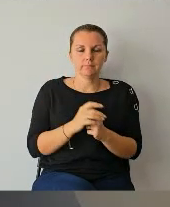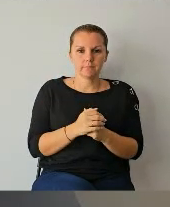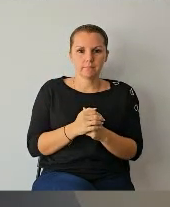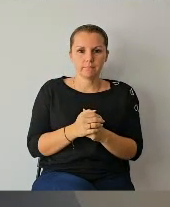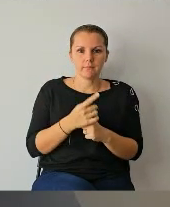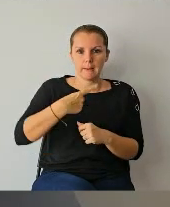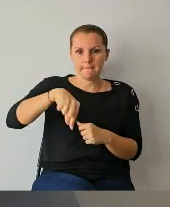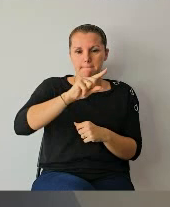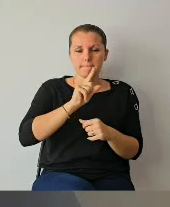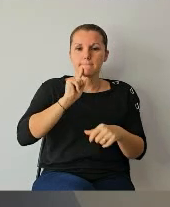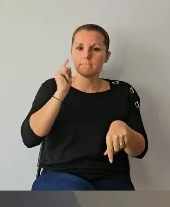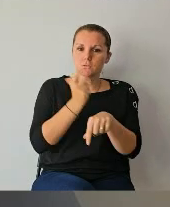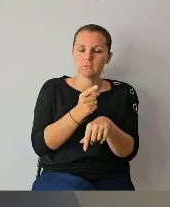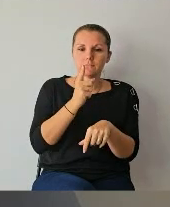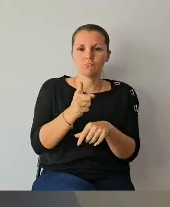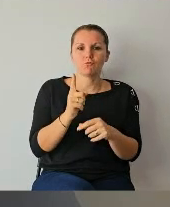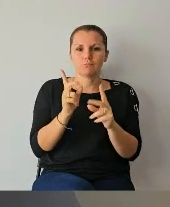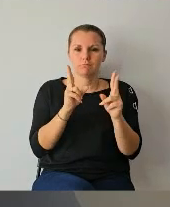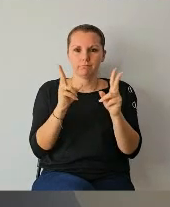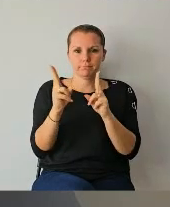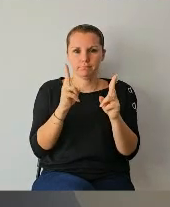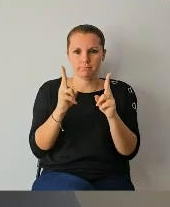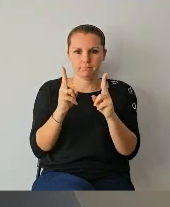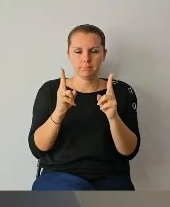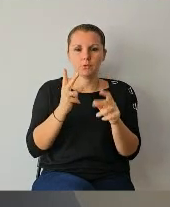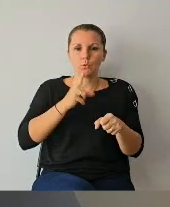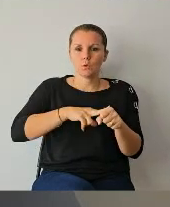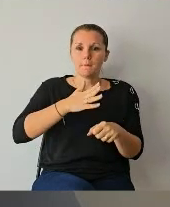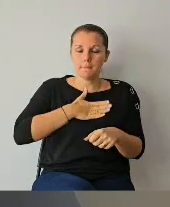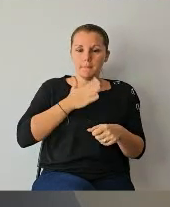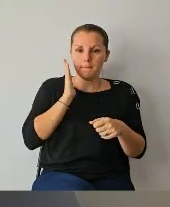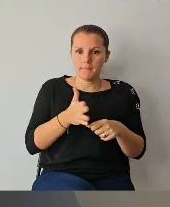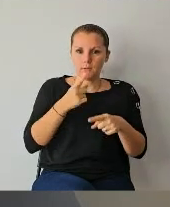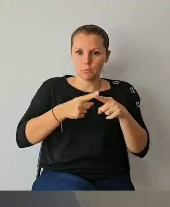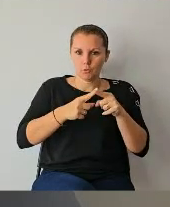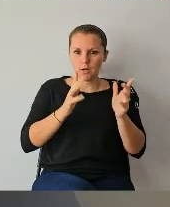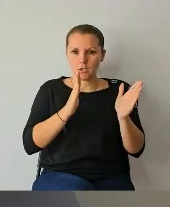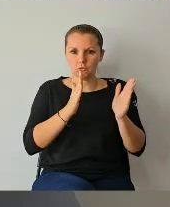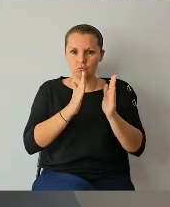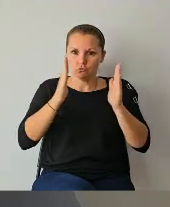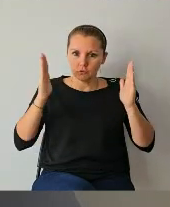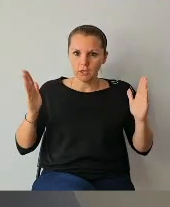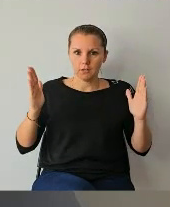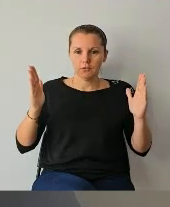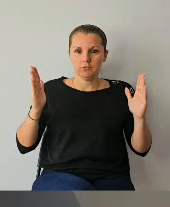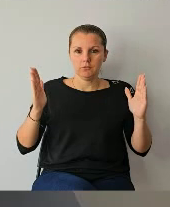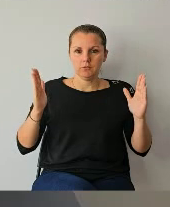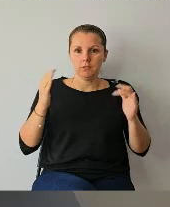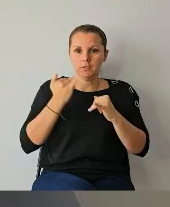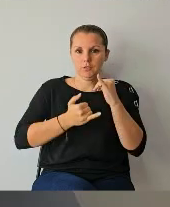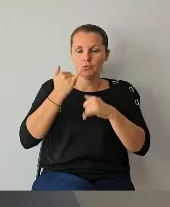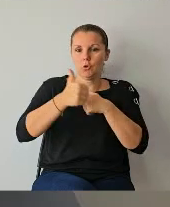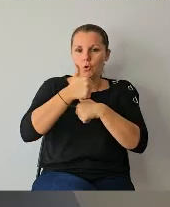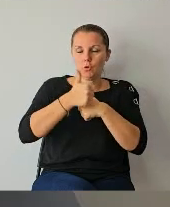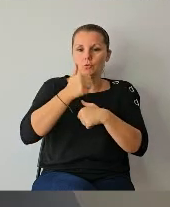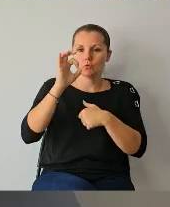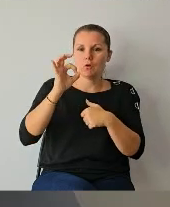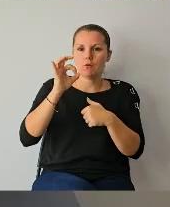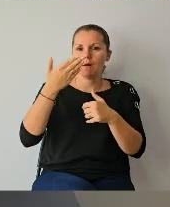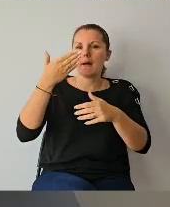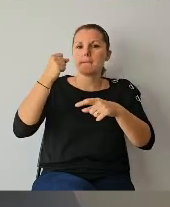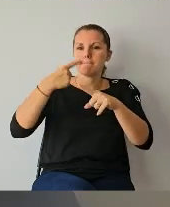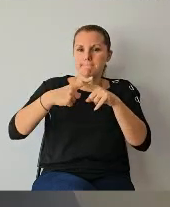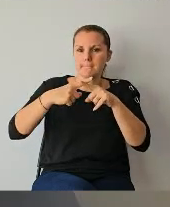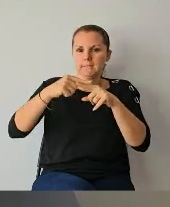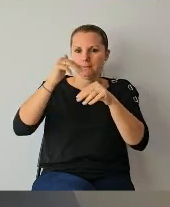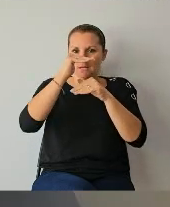widełki, które tutaj mamy, one będą trochę szersze, zwłaszcza jeżeli chodzi o górną granicę, bo dolna